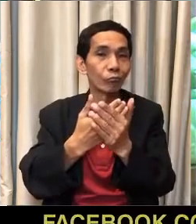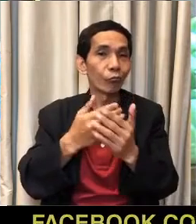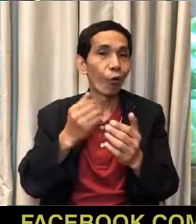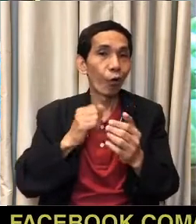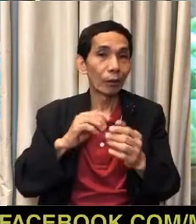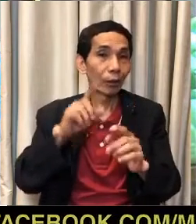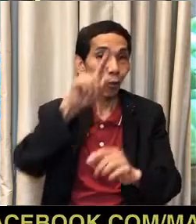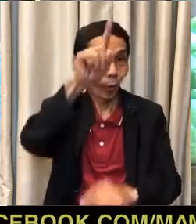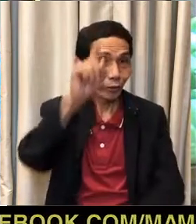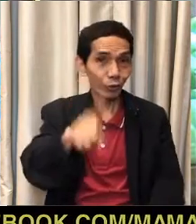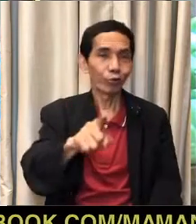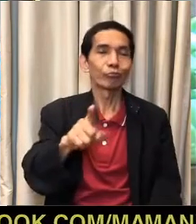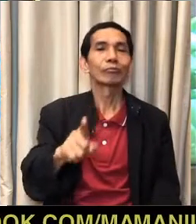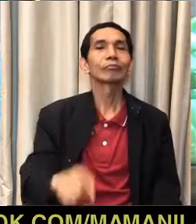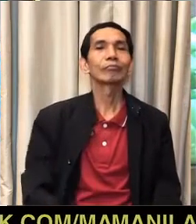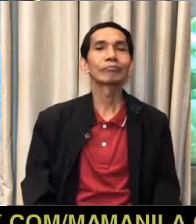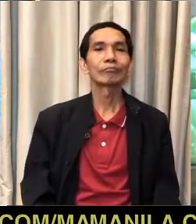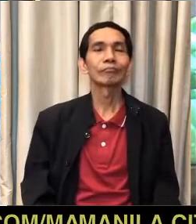Tanong.